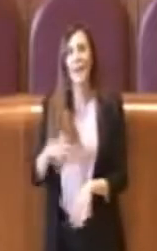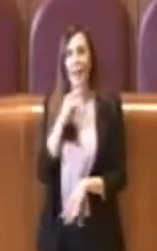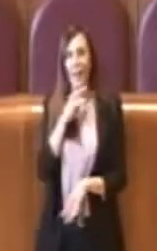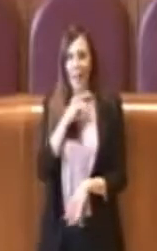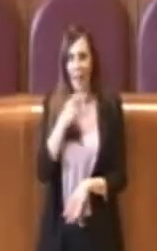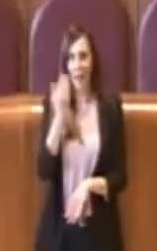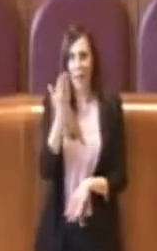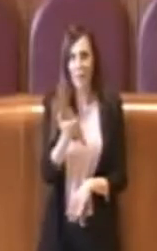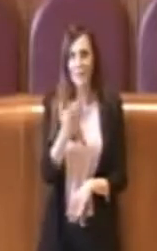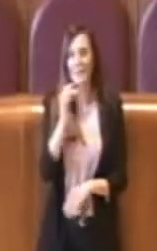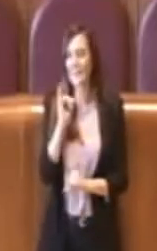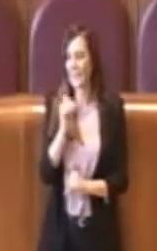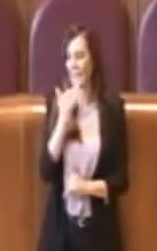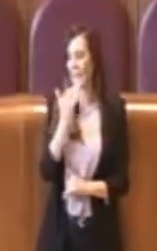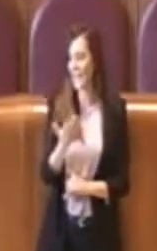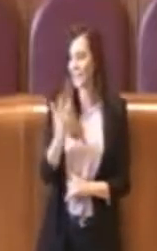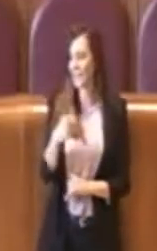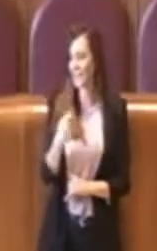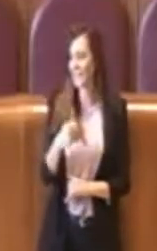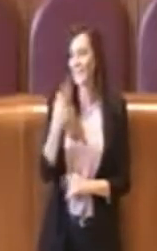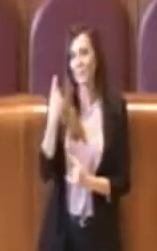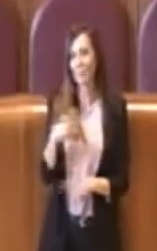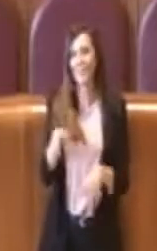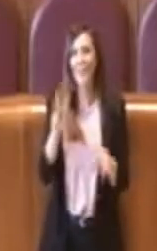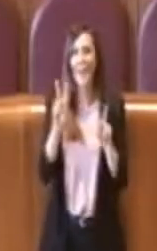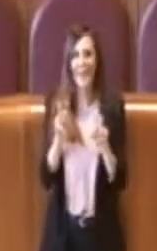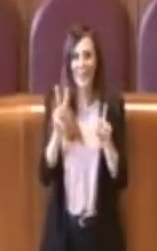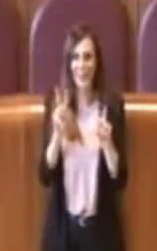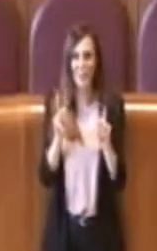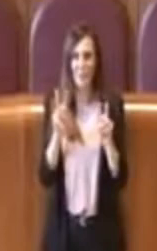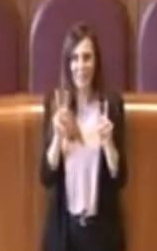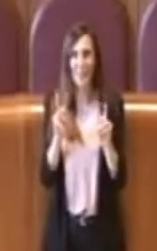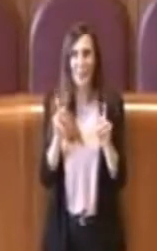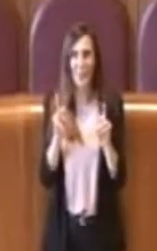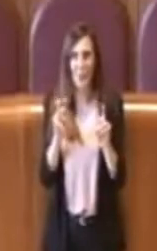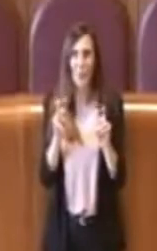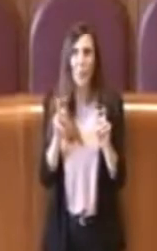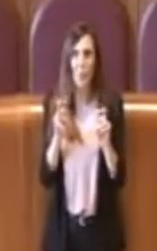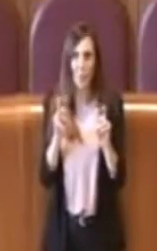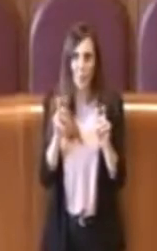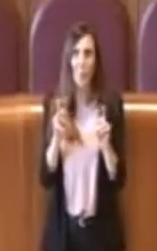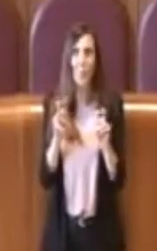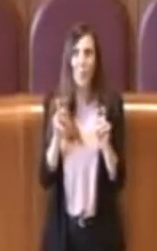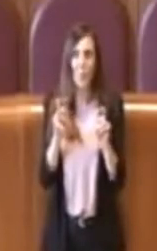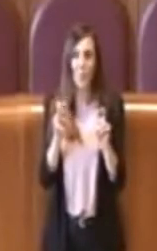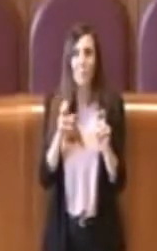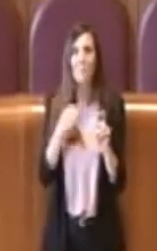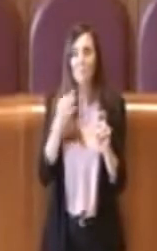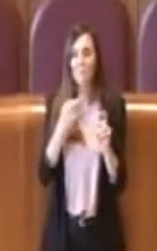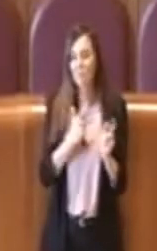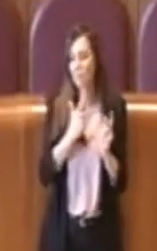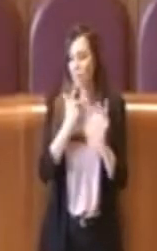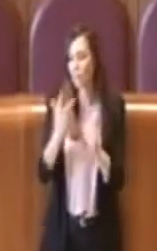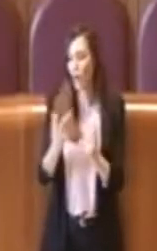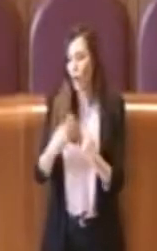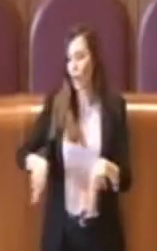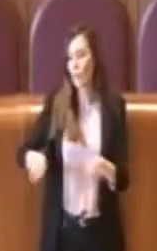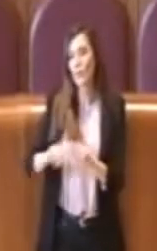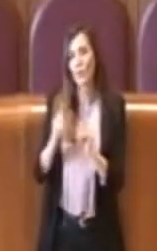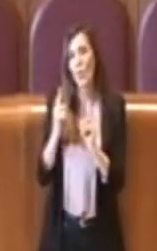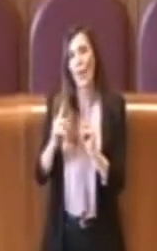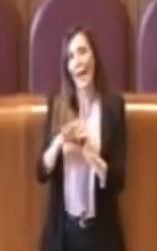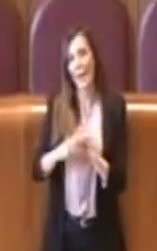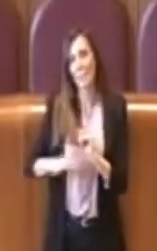Sì, grazie Presidente. Questo è un altro argomento sempre portato in Commissione Ambiente, spesse volte